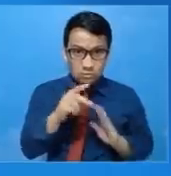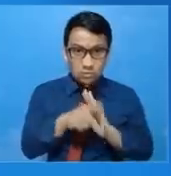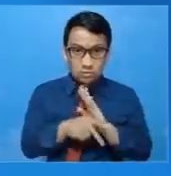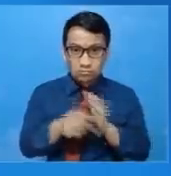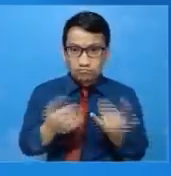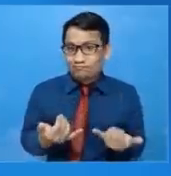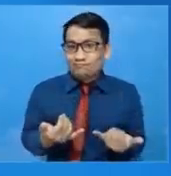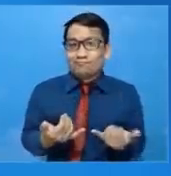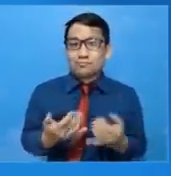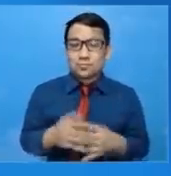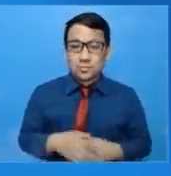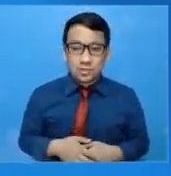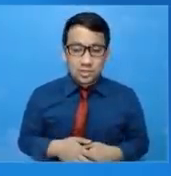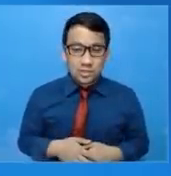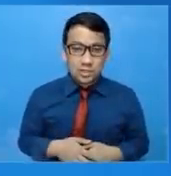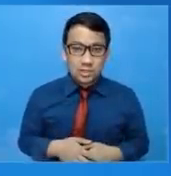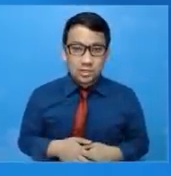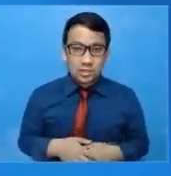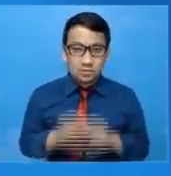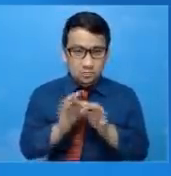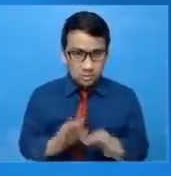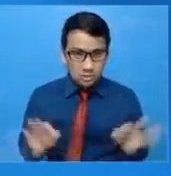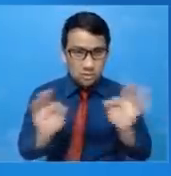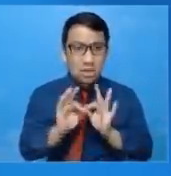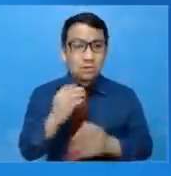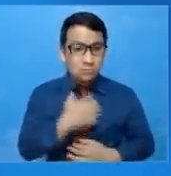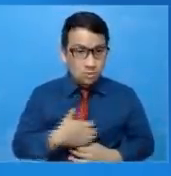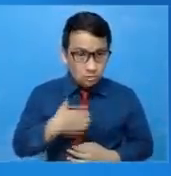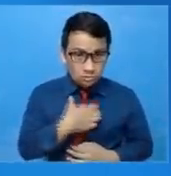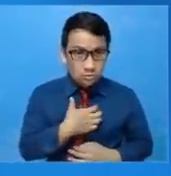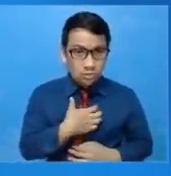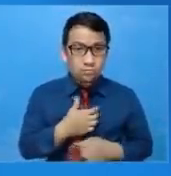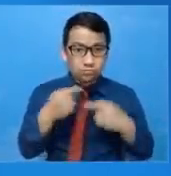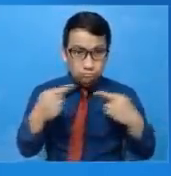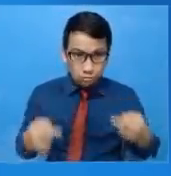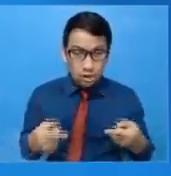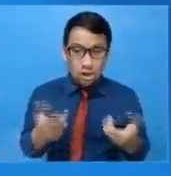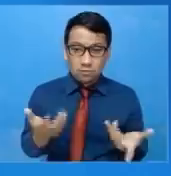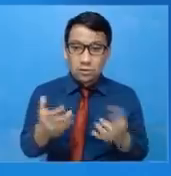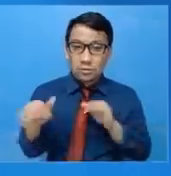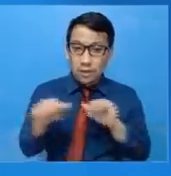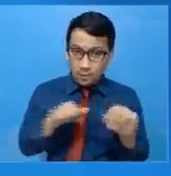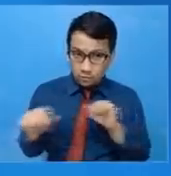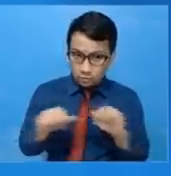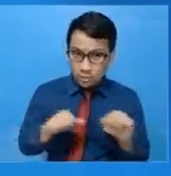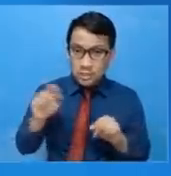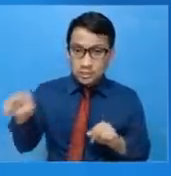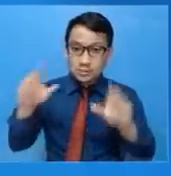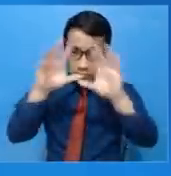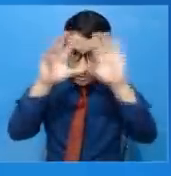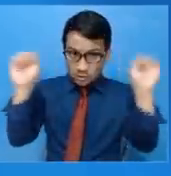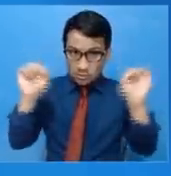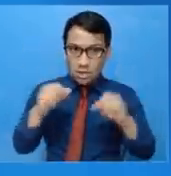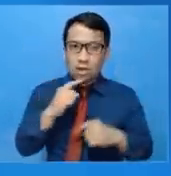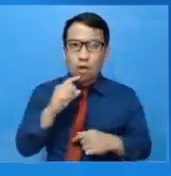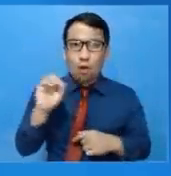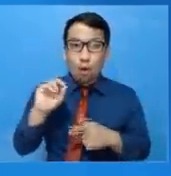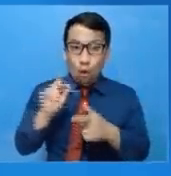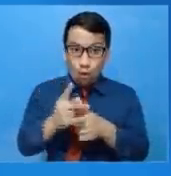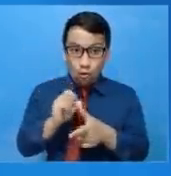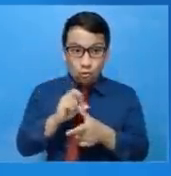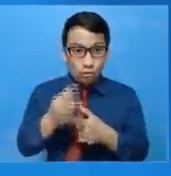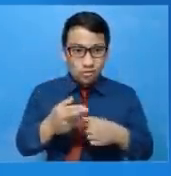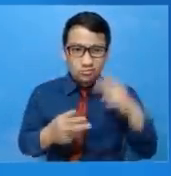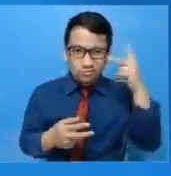no? Kinakailangan kung may reklamo ka, sabi mo kung anong reklamo niya na ma-action na ng Presidente. Otherwise, talaga namumulitik ka lang daw si Senator